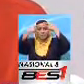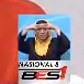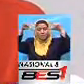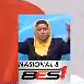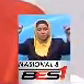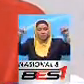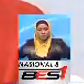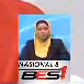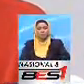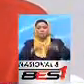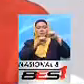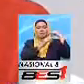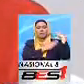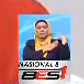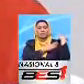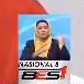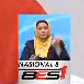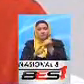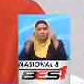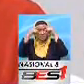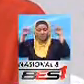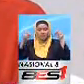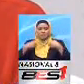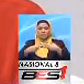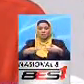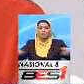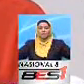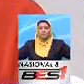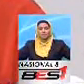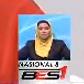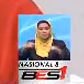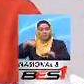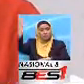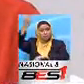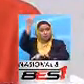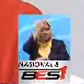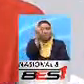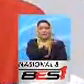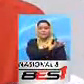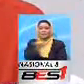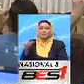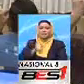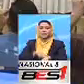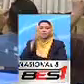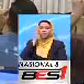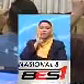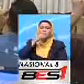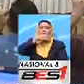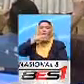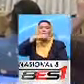tugas-tugas timbalan presiden merasmikan persidangan serentak wanita Pemuda dan